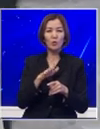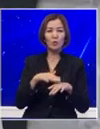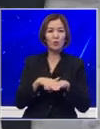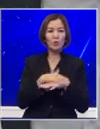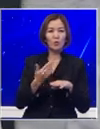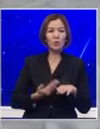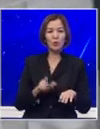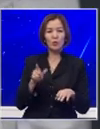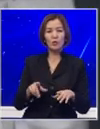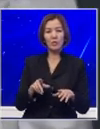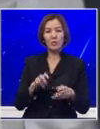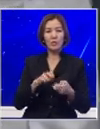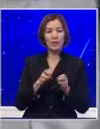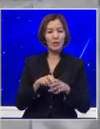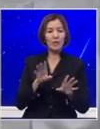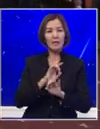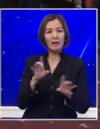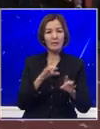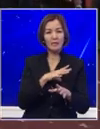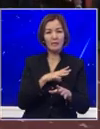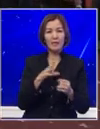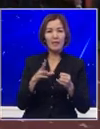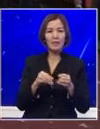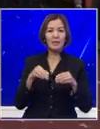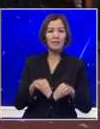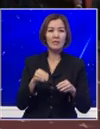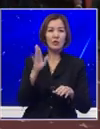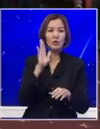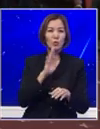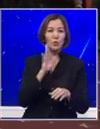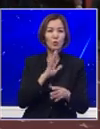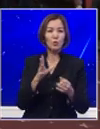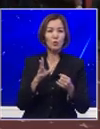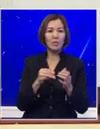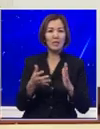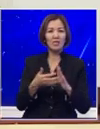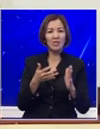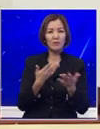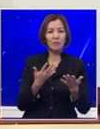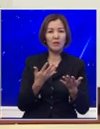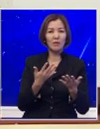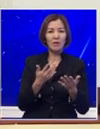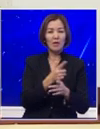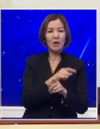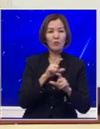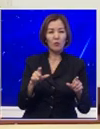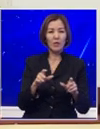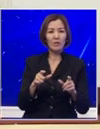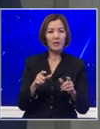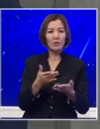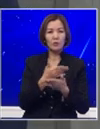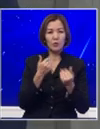шықты. Бірқатар қордаланған мәселені көтерді. Ол егістікке қатысты су мен жайылым жерлер, бірі ауылдық